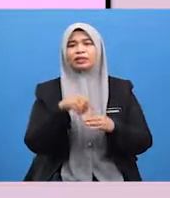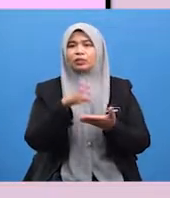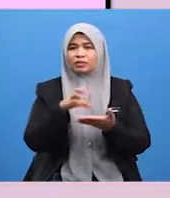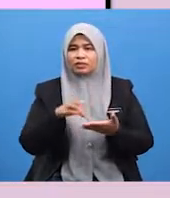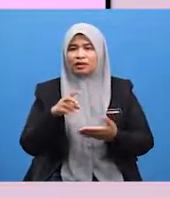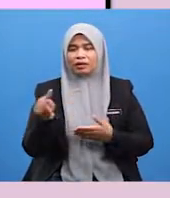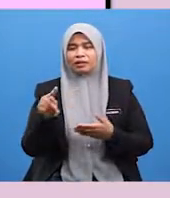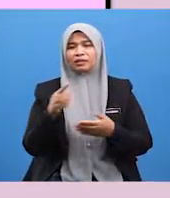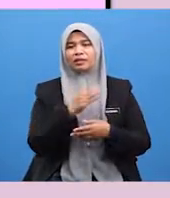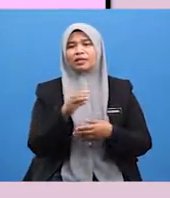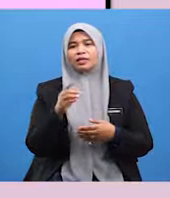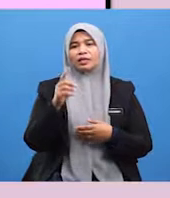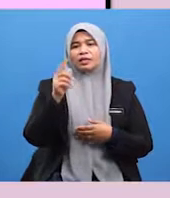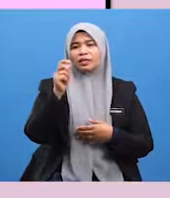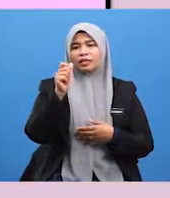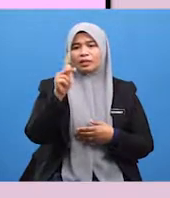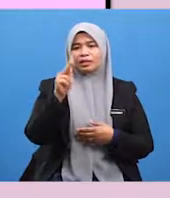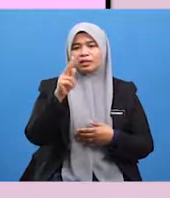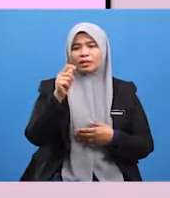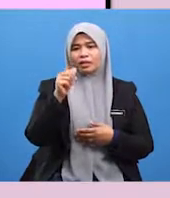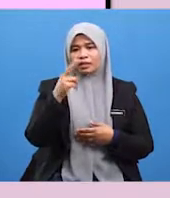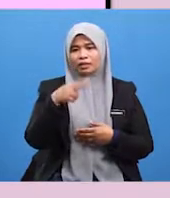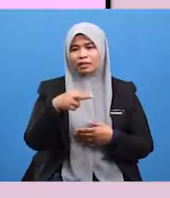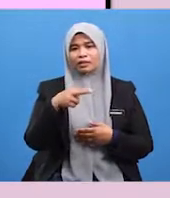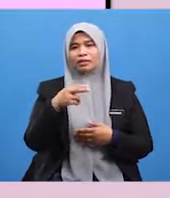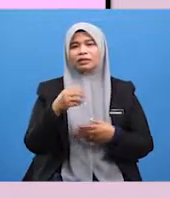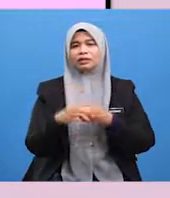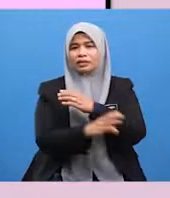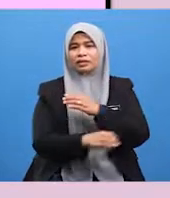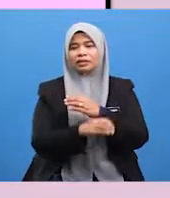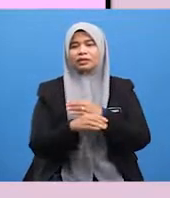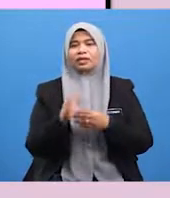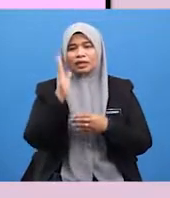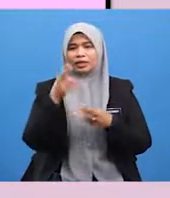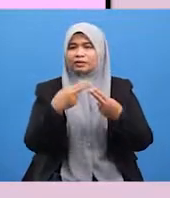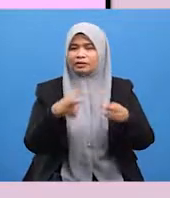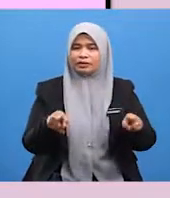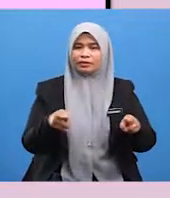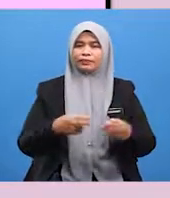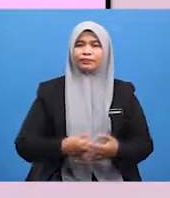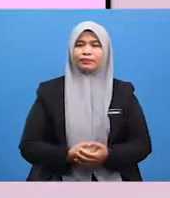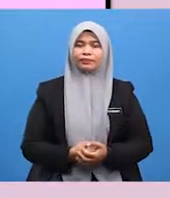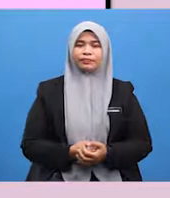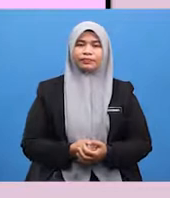dibinasakan dan tahtanya serta negeri di bawah takluknya akan hilang.